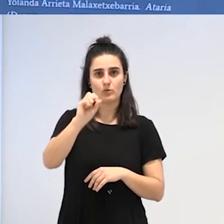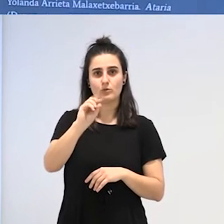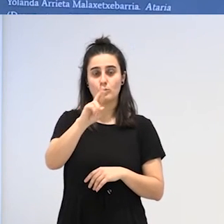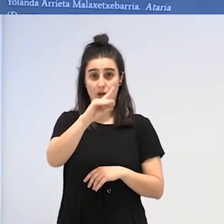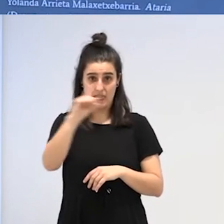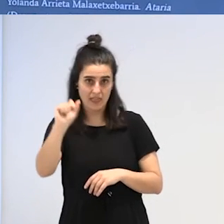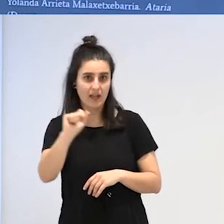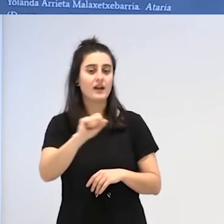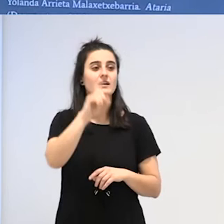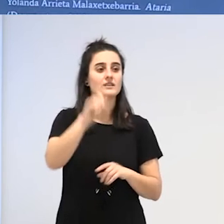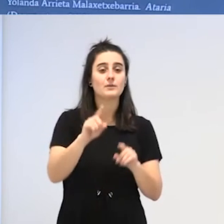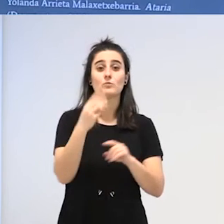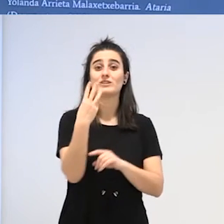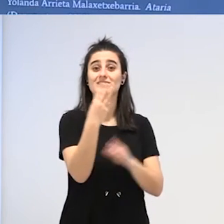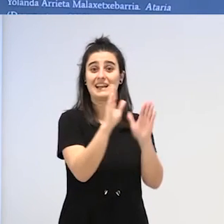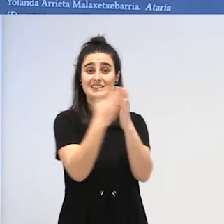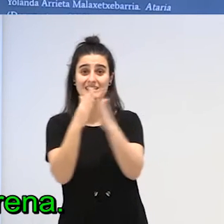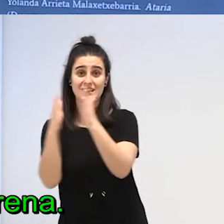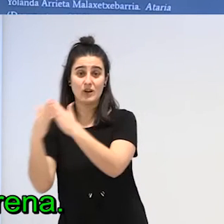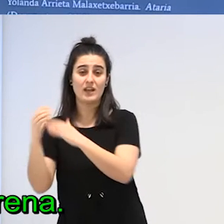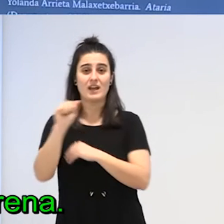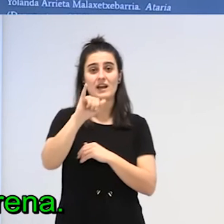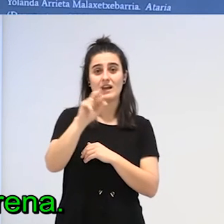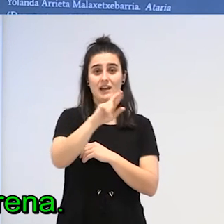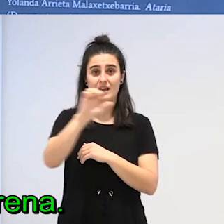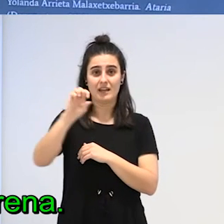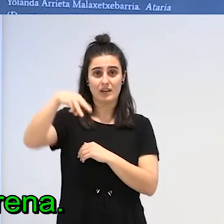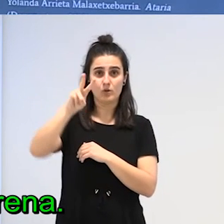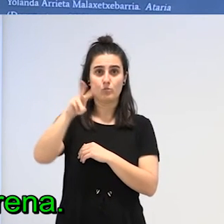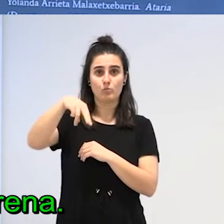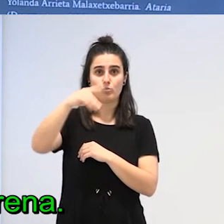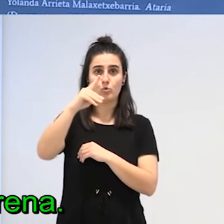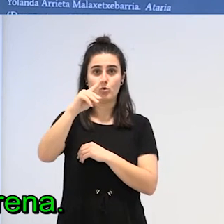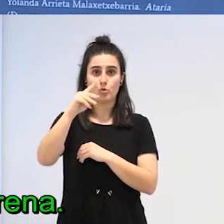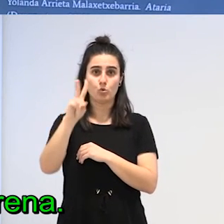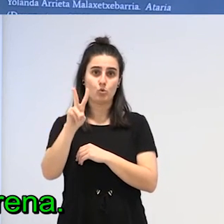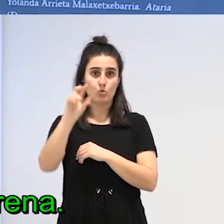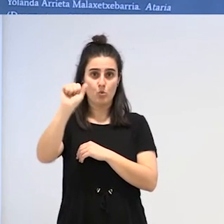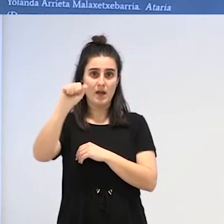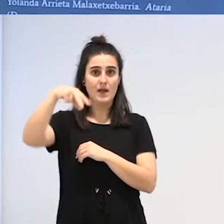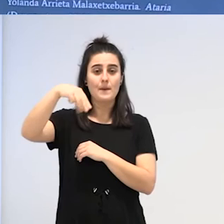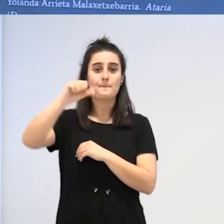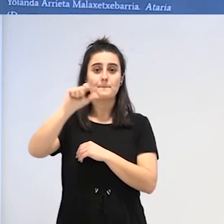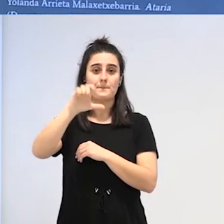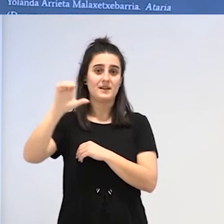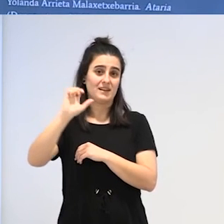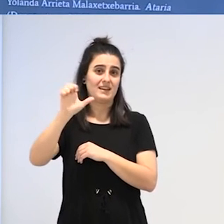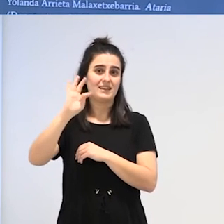Aire munduak trilogia, Garazi Albizuarena, eta Ataria, Jolanda Arrieta Maresa Etxebarriarena.